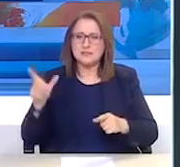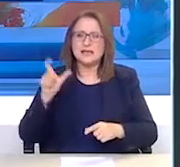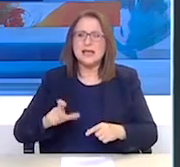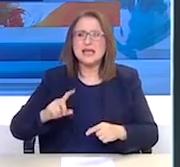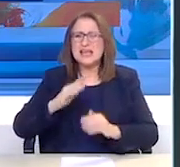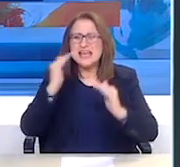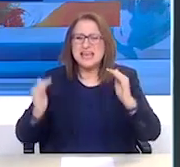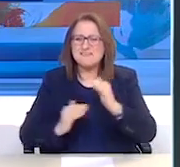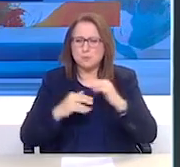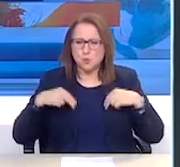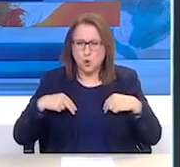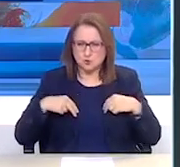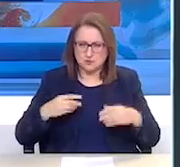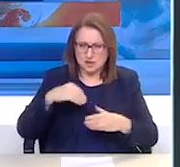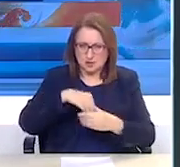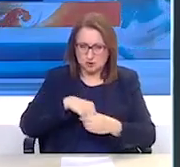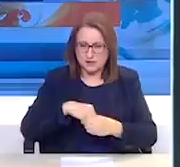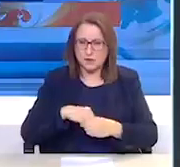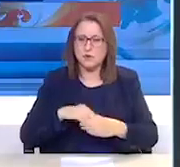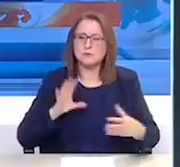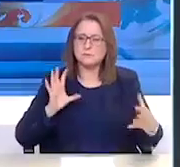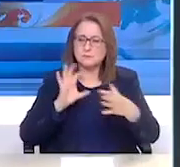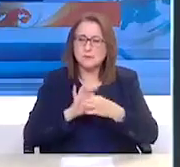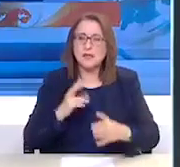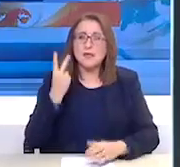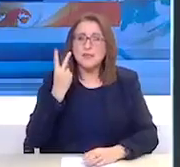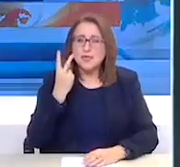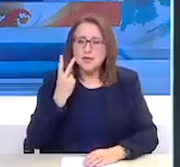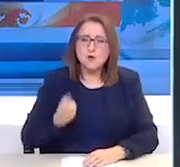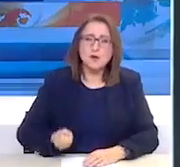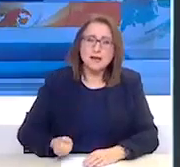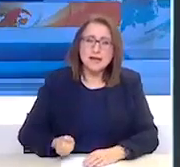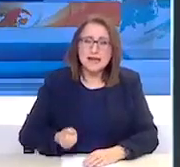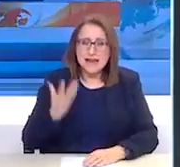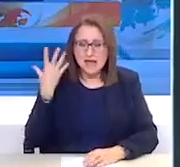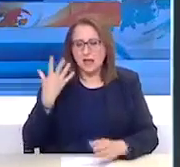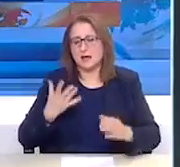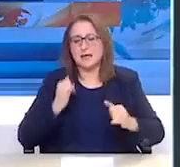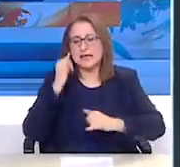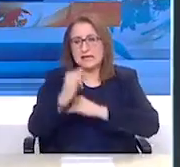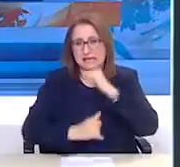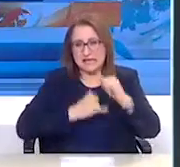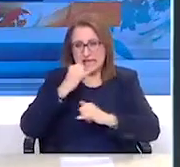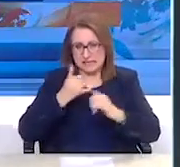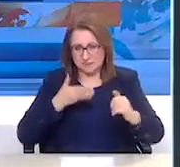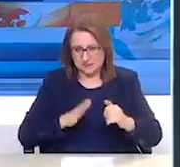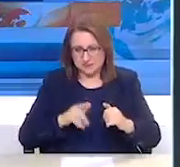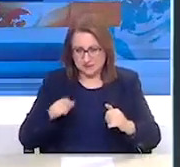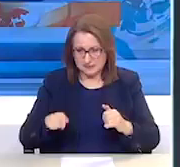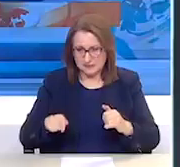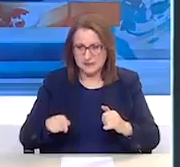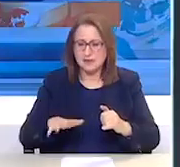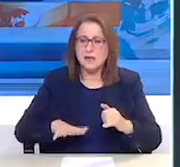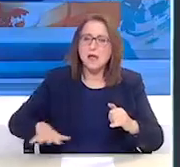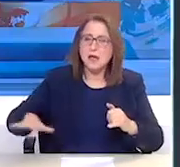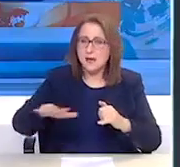Εσωτερικών Θεόδωρου Λιβάνιου, σε συνεργασία με την ΚΕΔΕ, δύο νέες διαδικτυακές πλατφόρμες. Πρόκειται για το